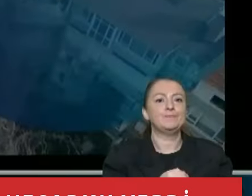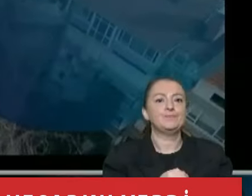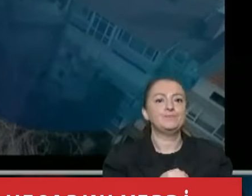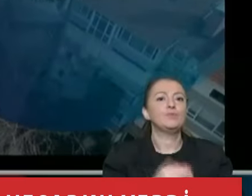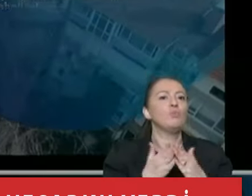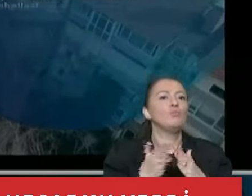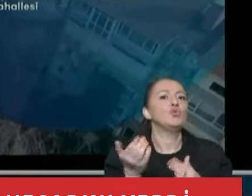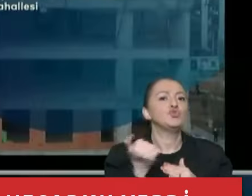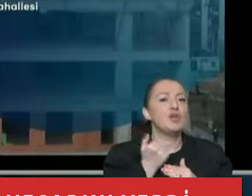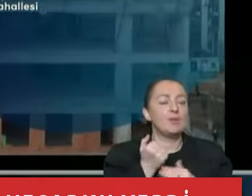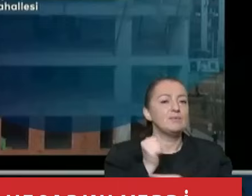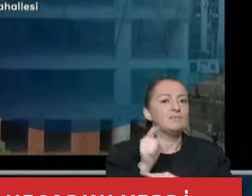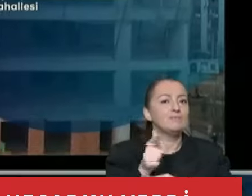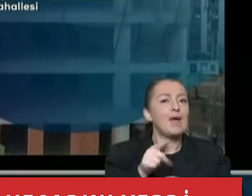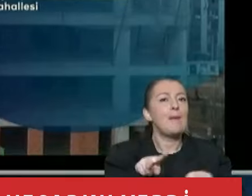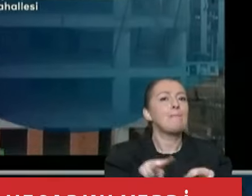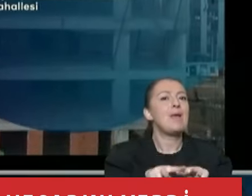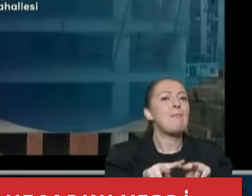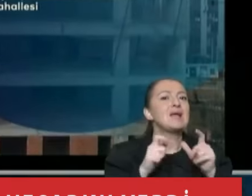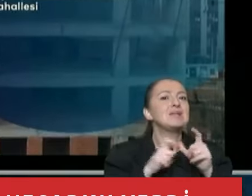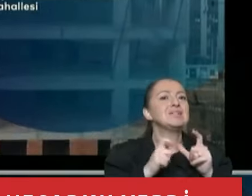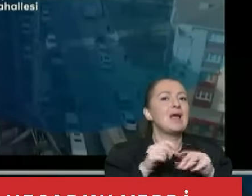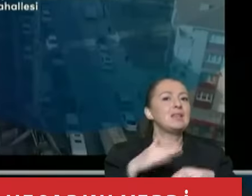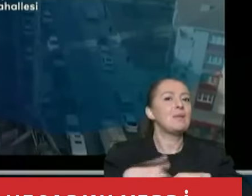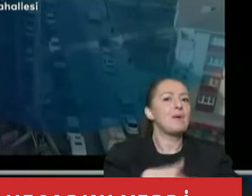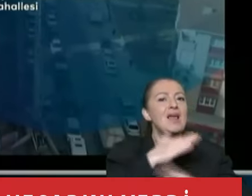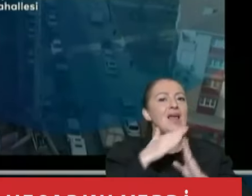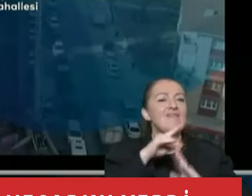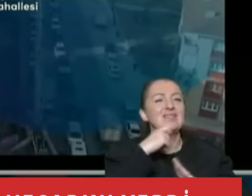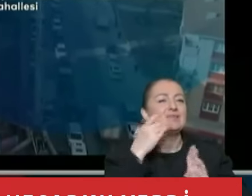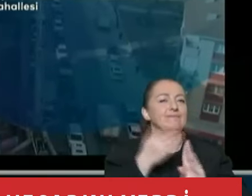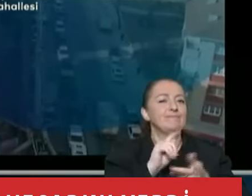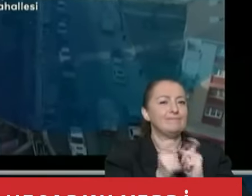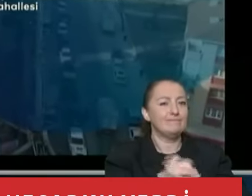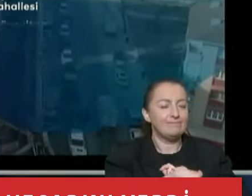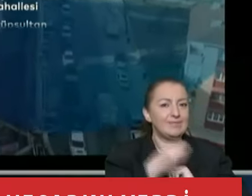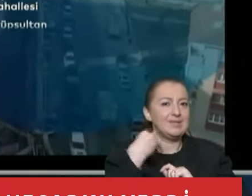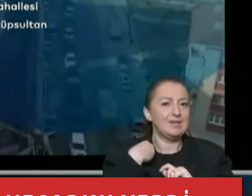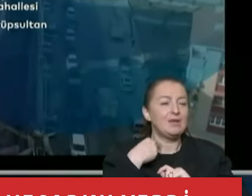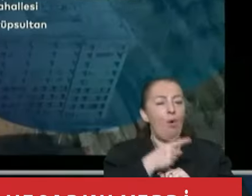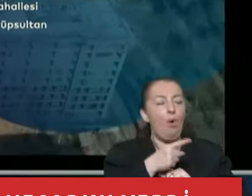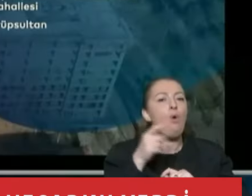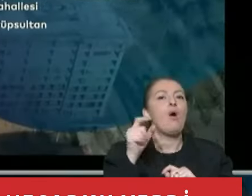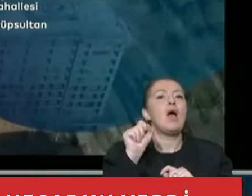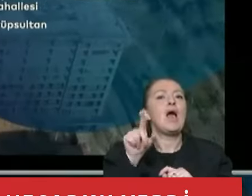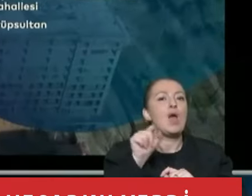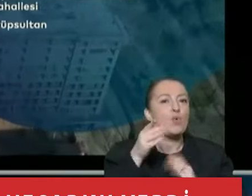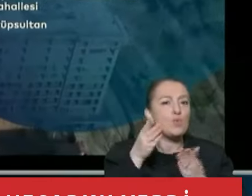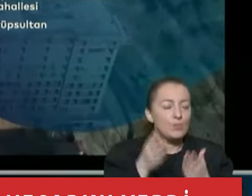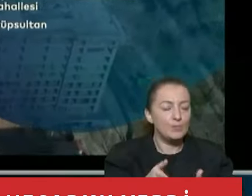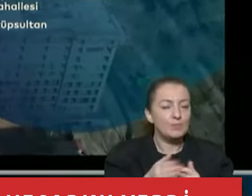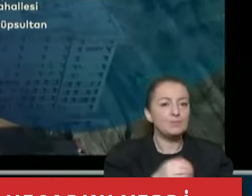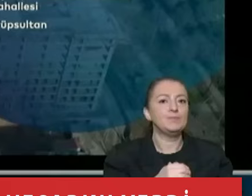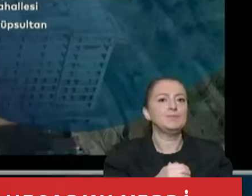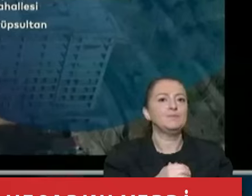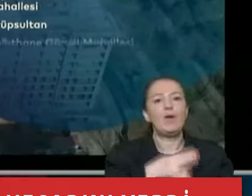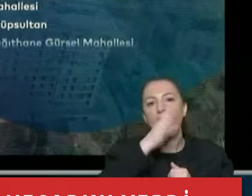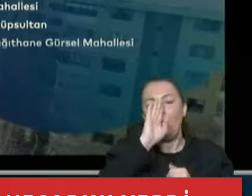Büyükçekmece ilçesi Mimarsinan Mahallesi kentsel dönüşüm projesi Sultan ilçesi kentsel dönüşüm projeleri